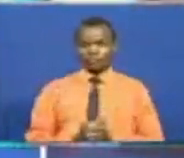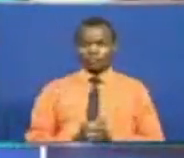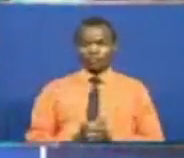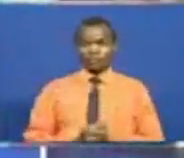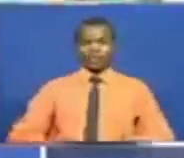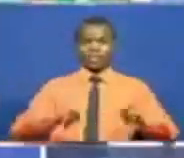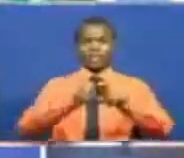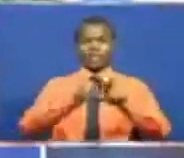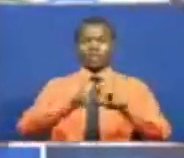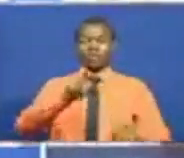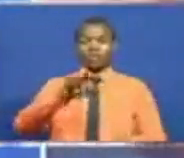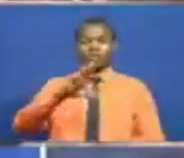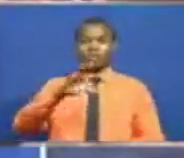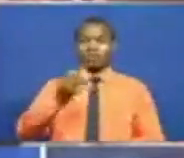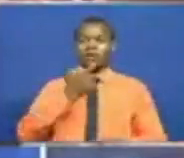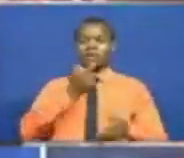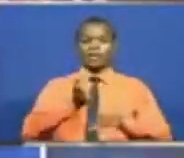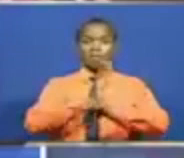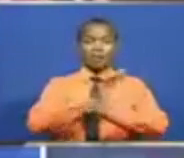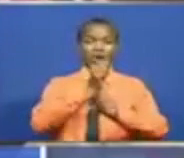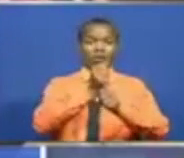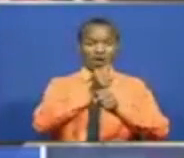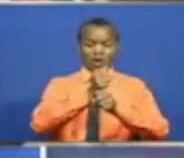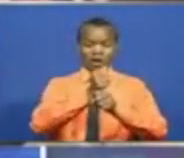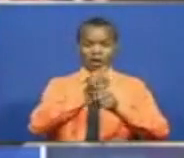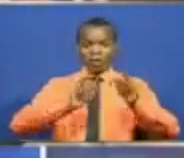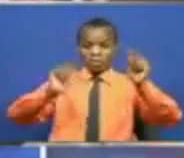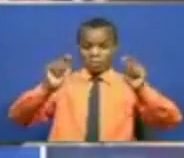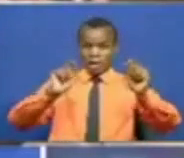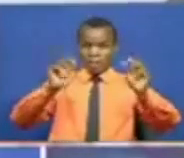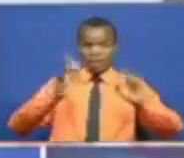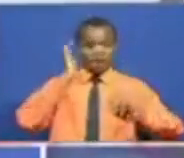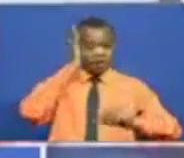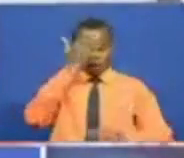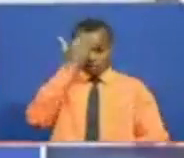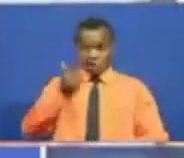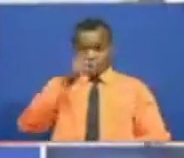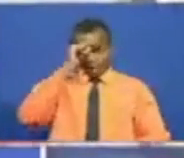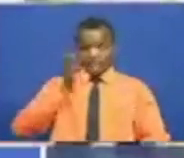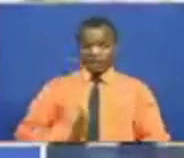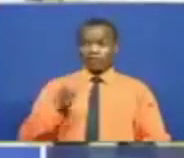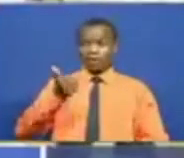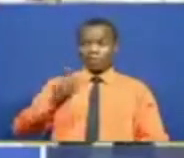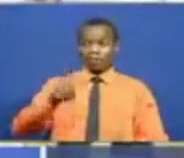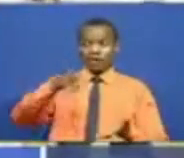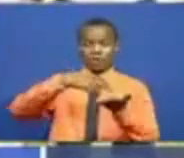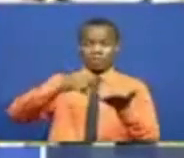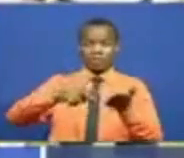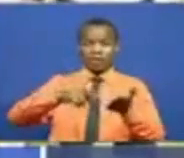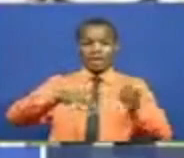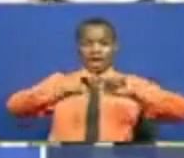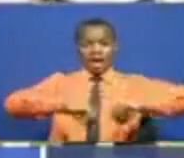wanatishia kurejelea mgomo wao juma hili, wakisema kuwa magavana wamekataa kutia saini hati ya mkataba ulioafikiwa